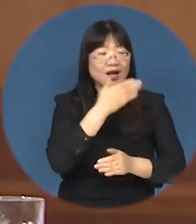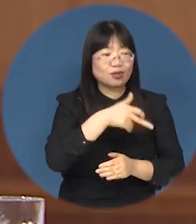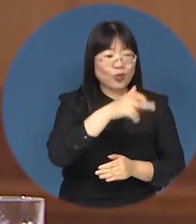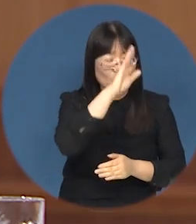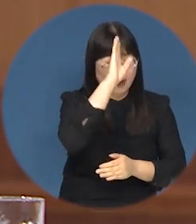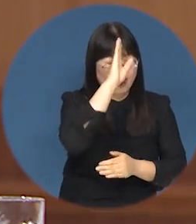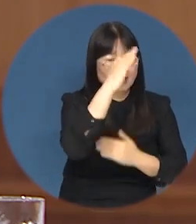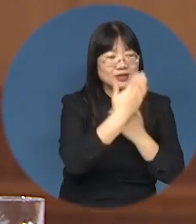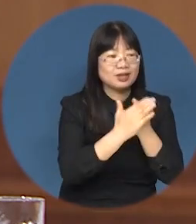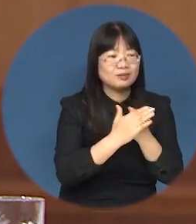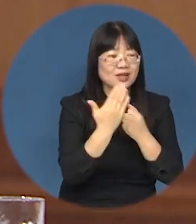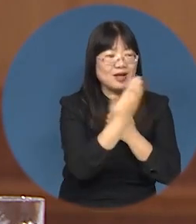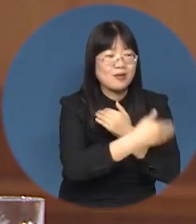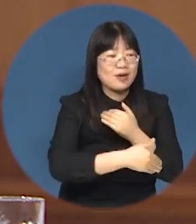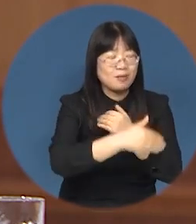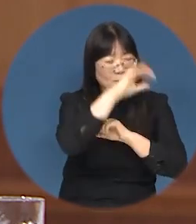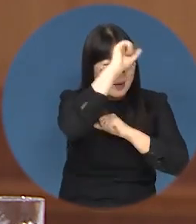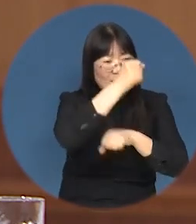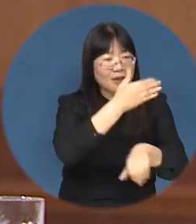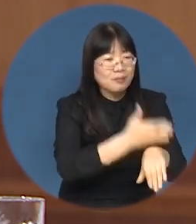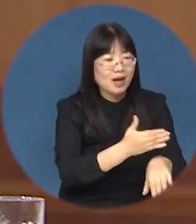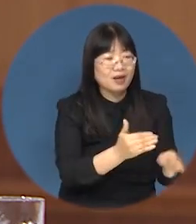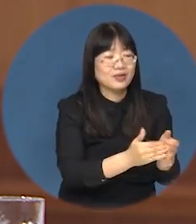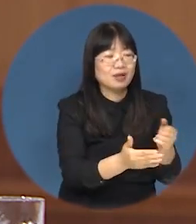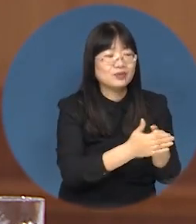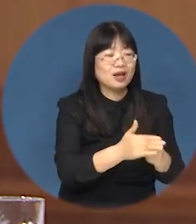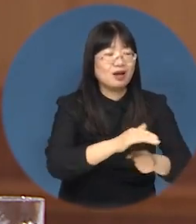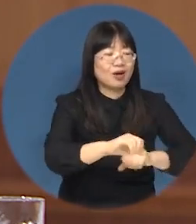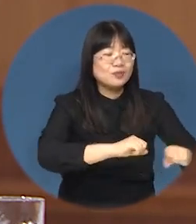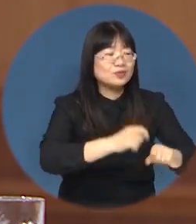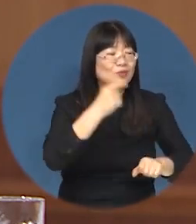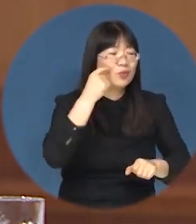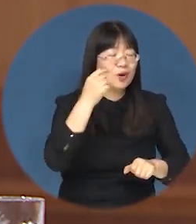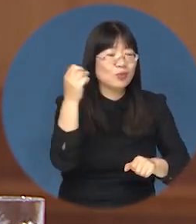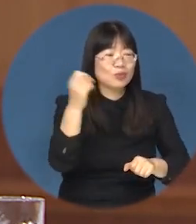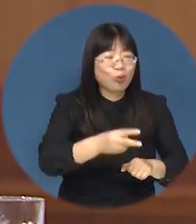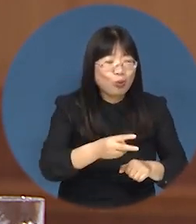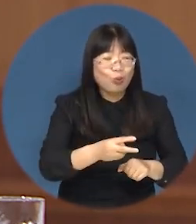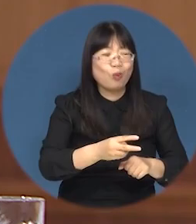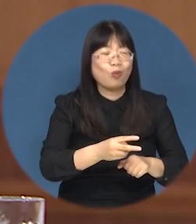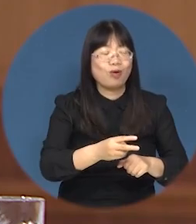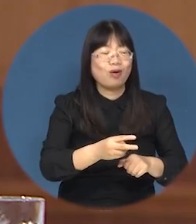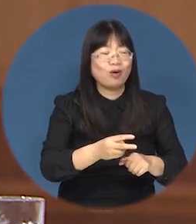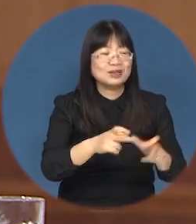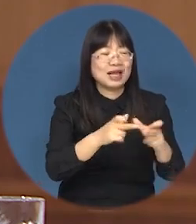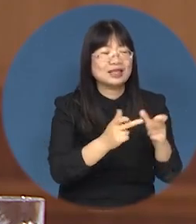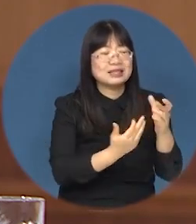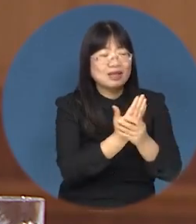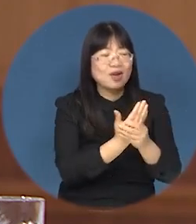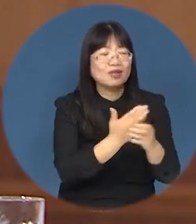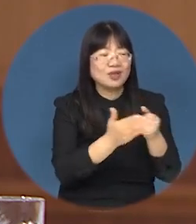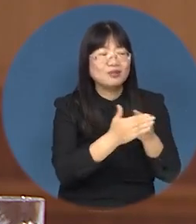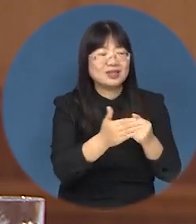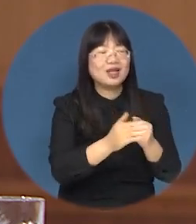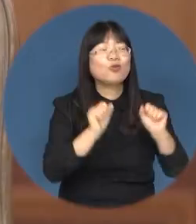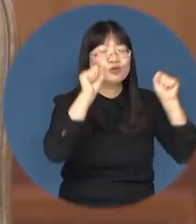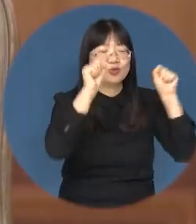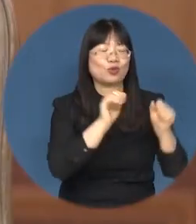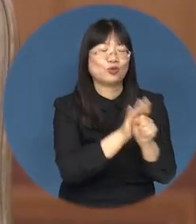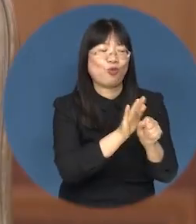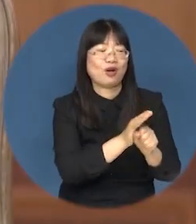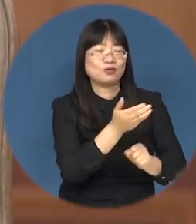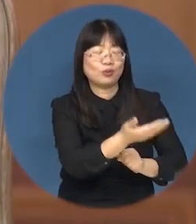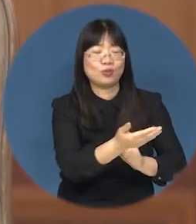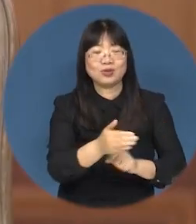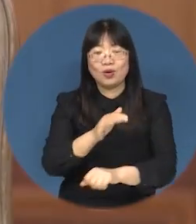발을 절단하신 분. 예. 그래서 움직이지 못하면 또. 예. 그런데 그런 분들을 뛰게 해준다. 예.